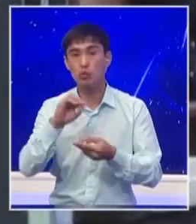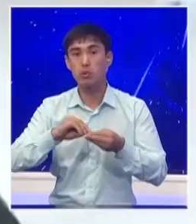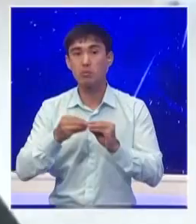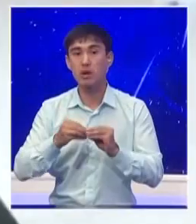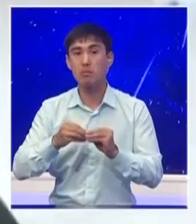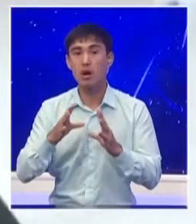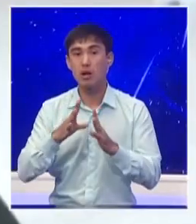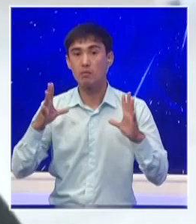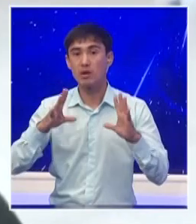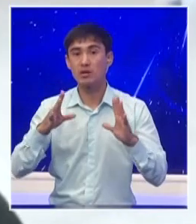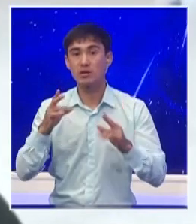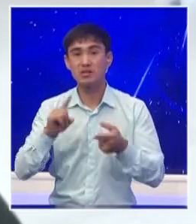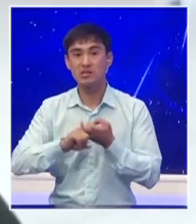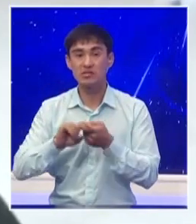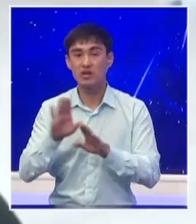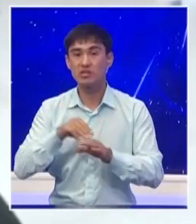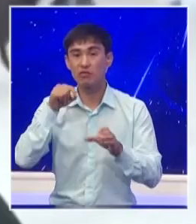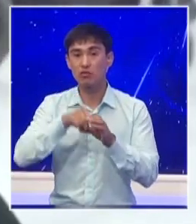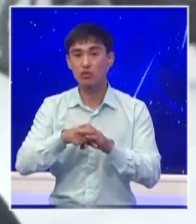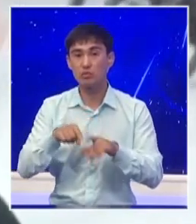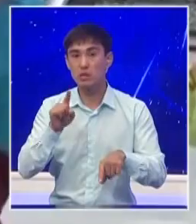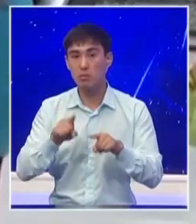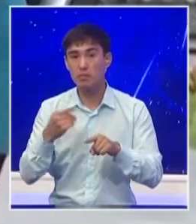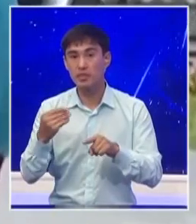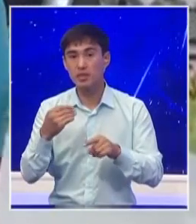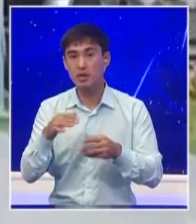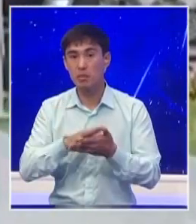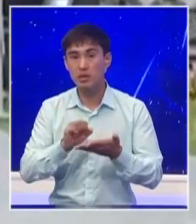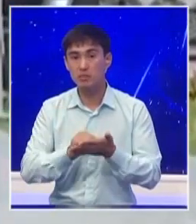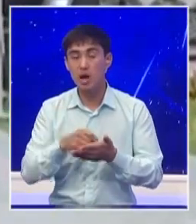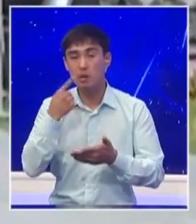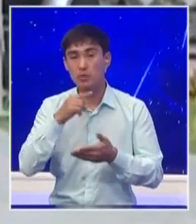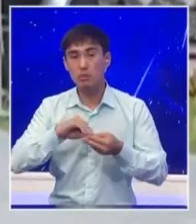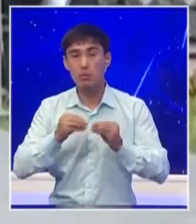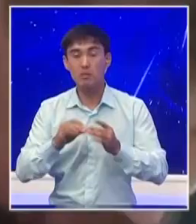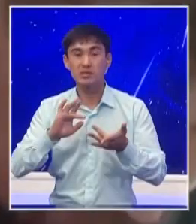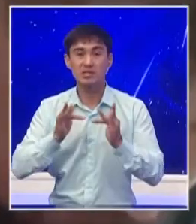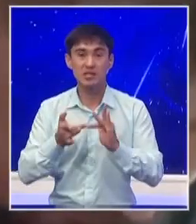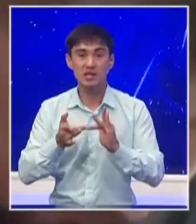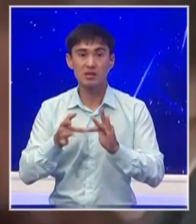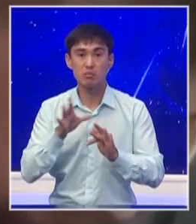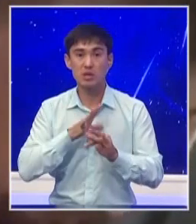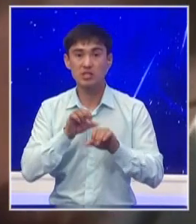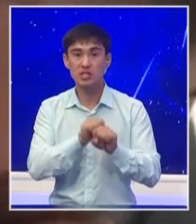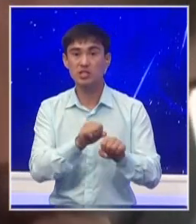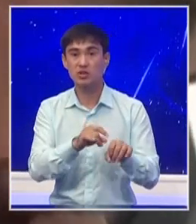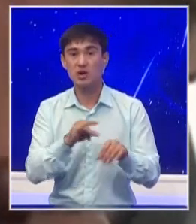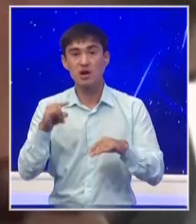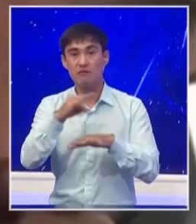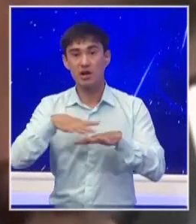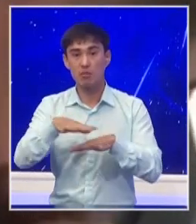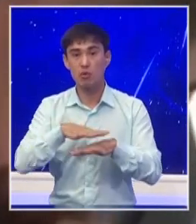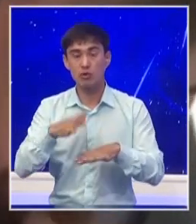носит глобальный характер и не связана с внутренними неполадками. Стоит отметить, что проблемы с интернетом вызвали задержку рейсов в